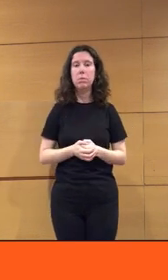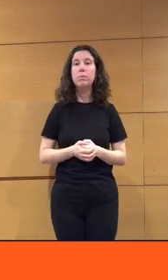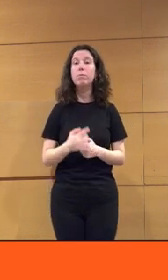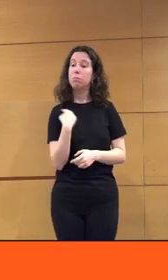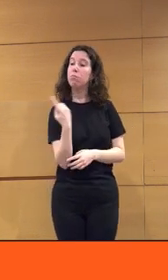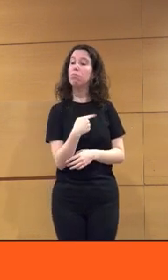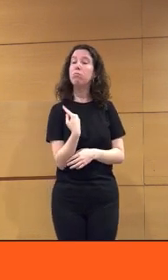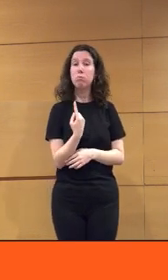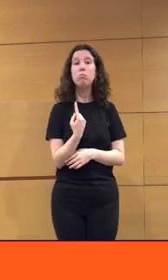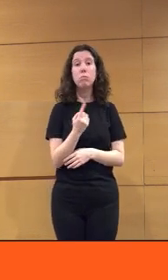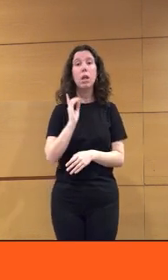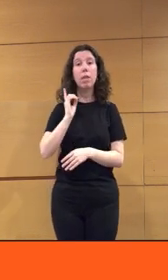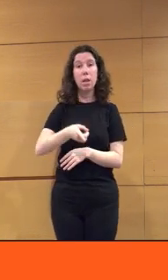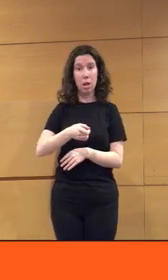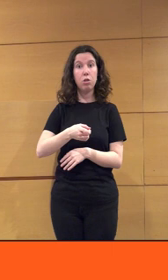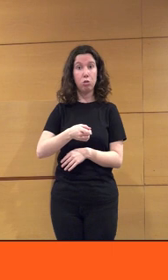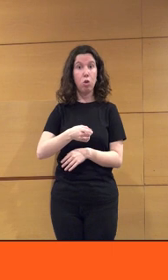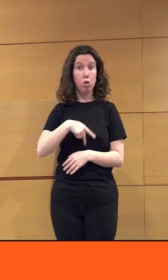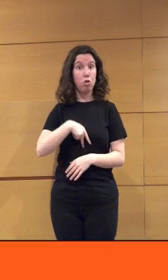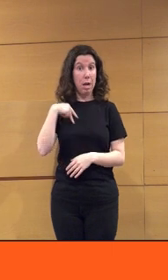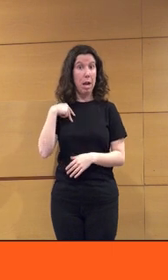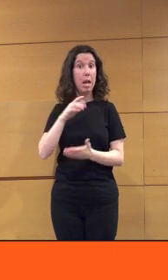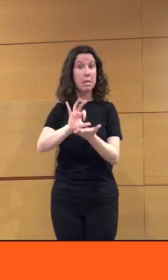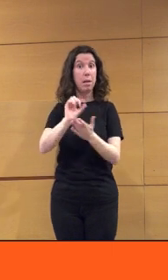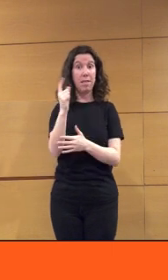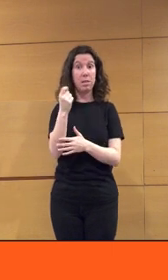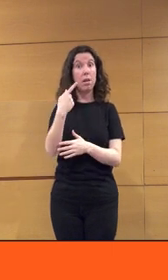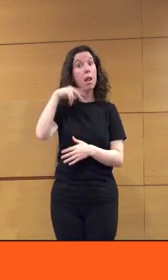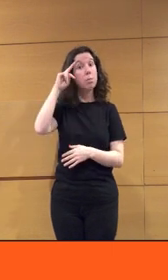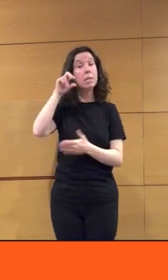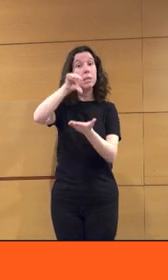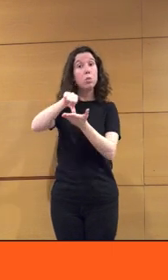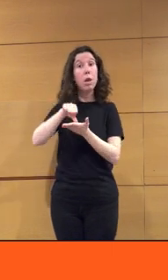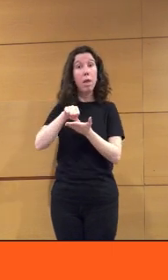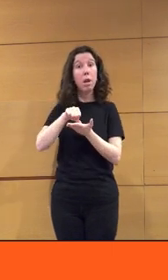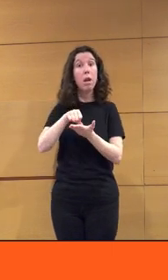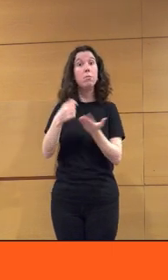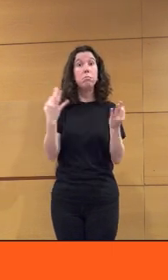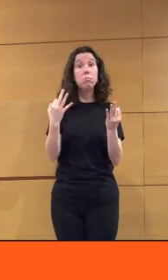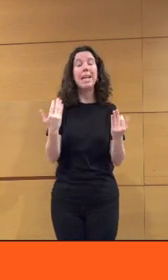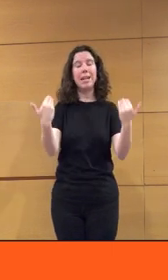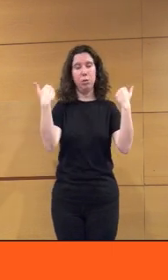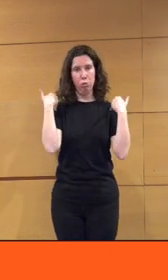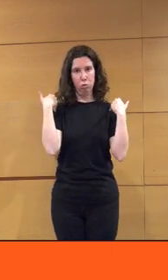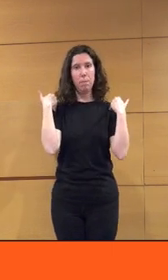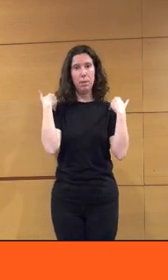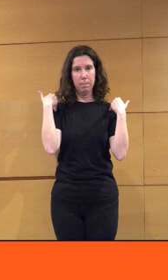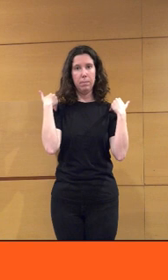Direcció General de Serveis Digitals i Experiència Ciutadana, són els responsables de